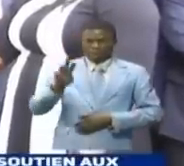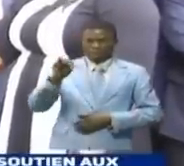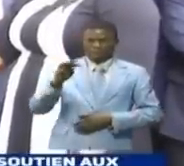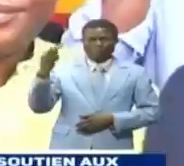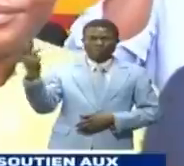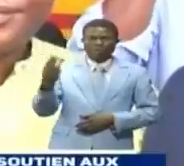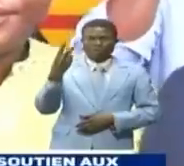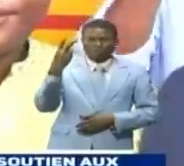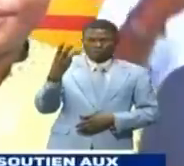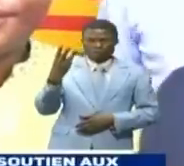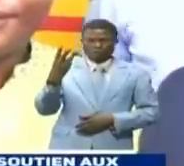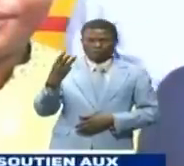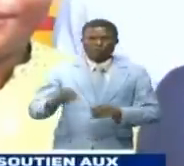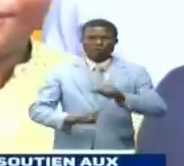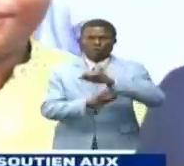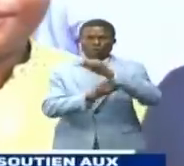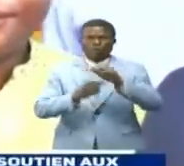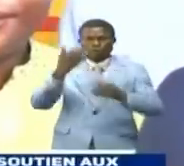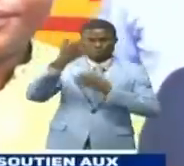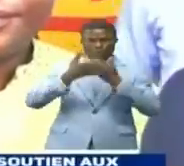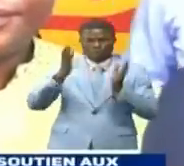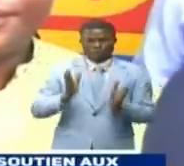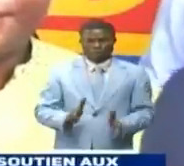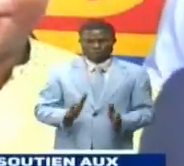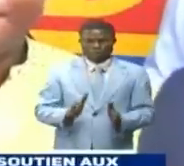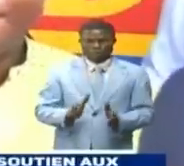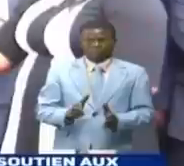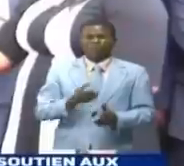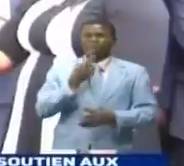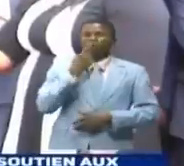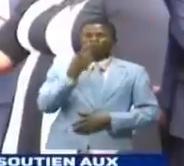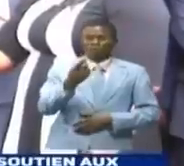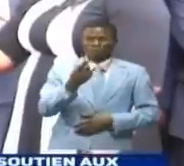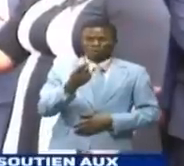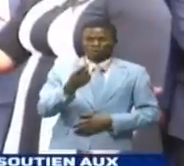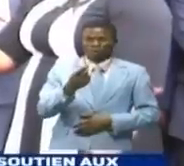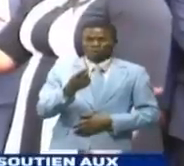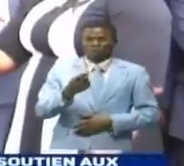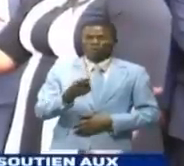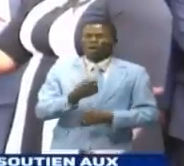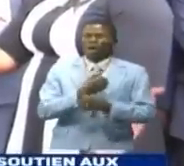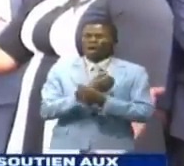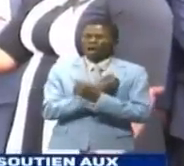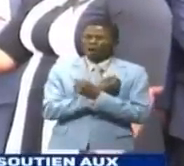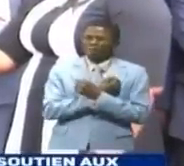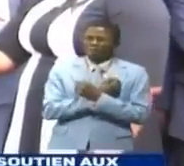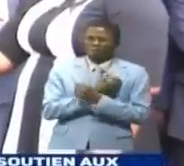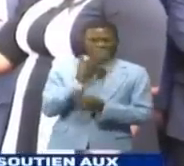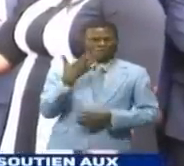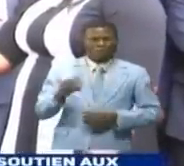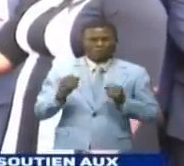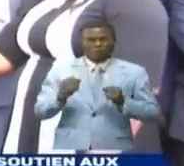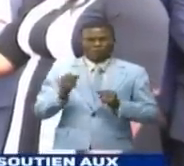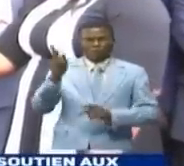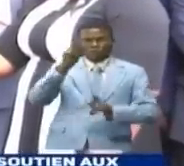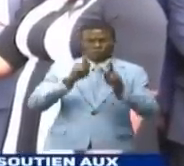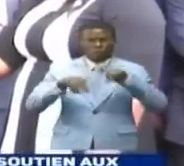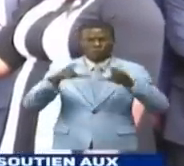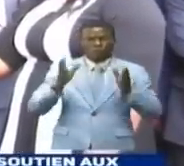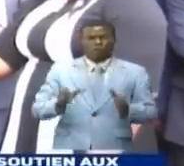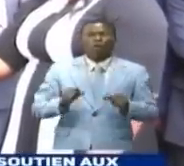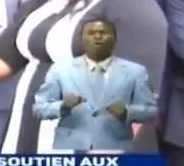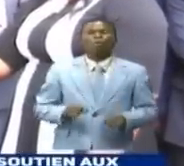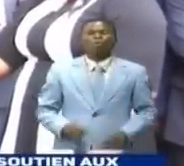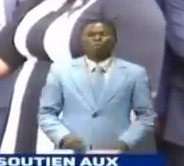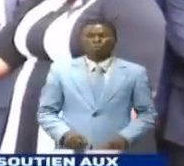M23 soutenu par le Rwanda. Exprime sa profonde compassion à l'endroit des compatriotes victimes